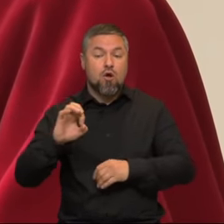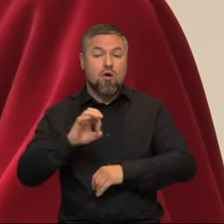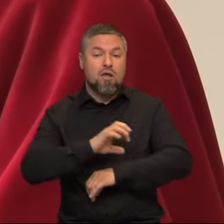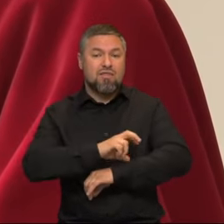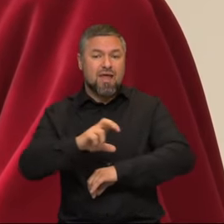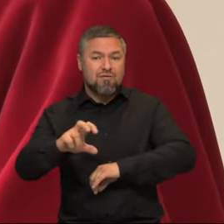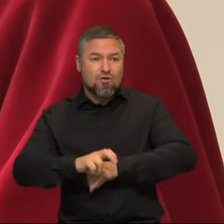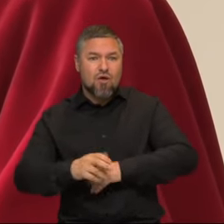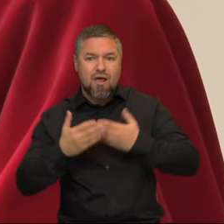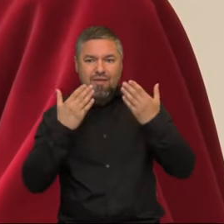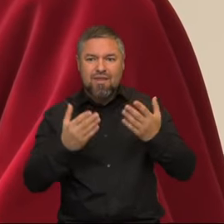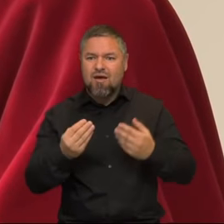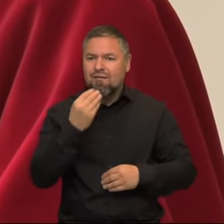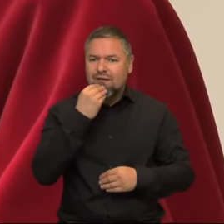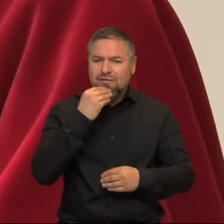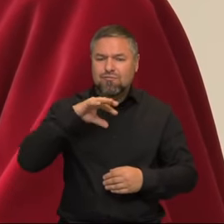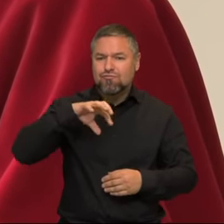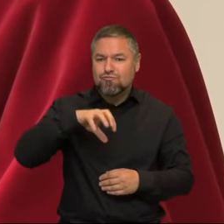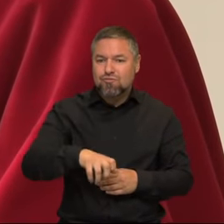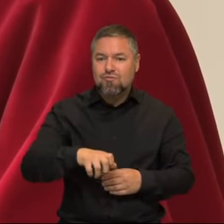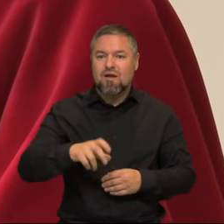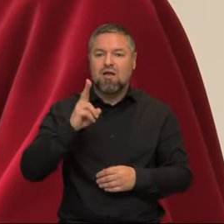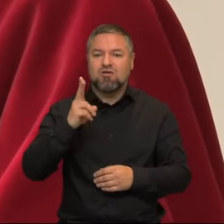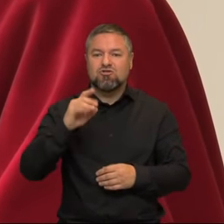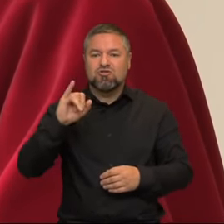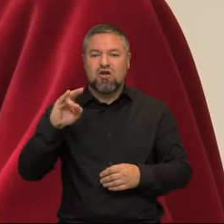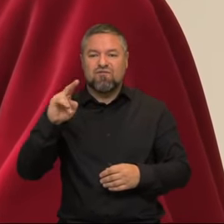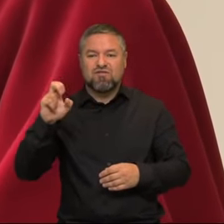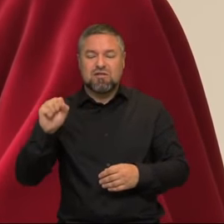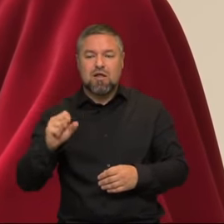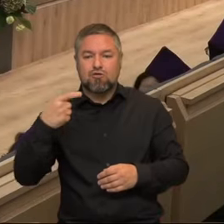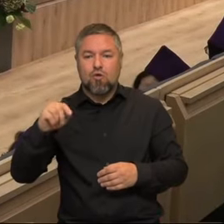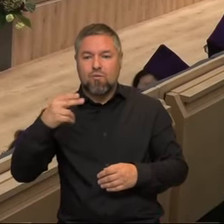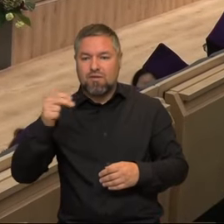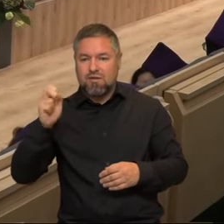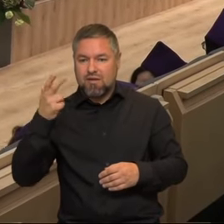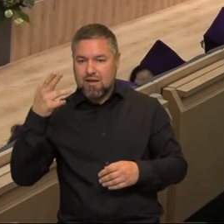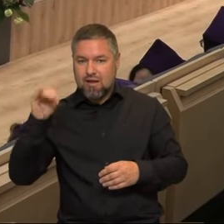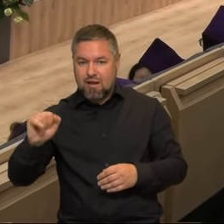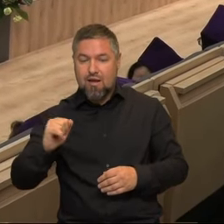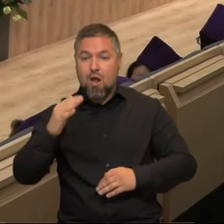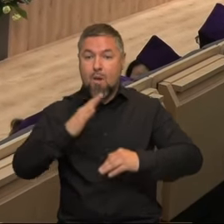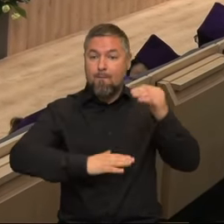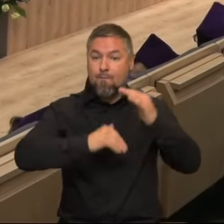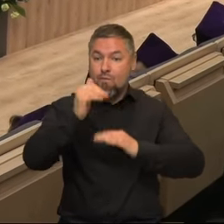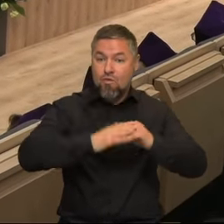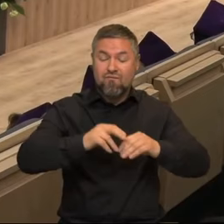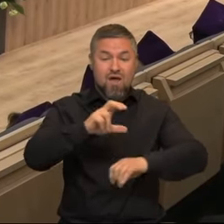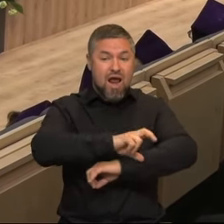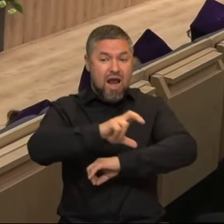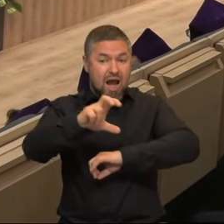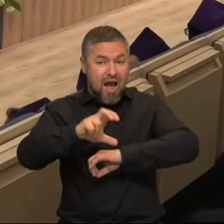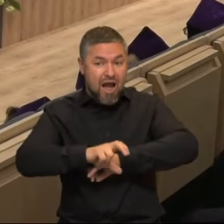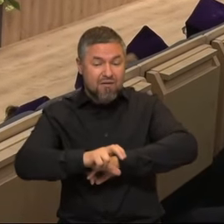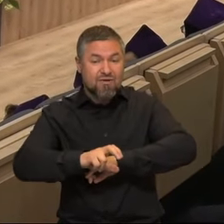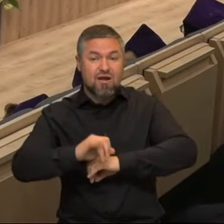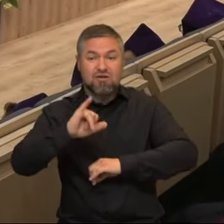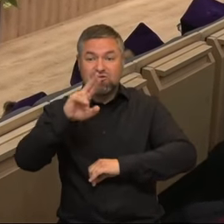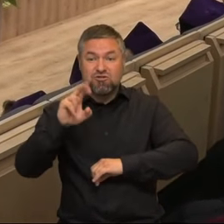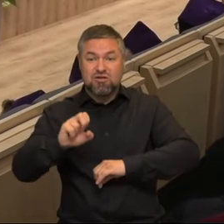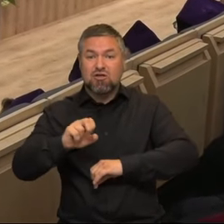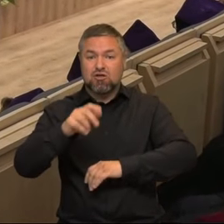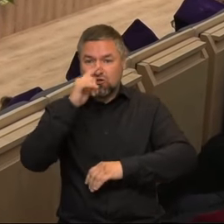o Żywności Dominika Krzeszewska, Wydział Budownictwa, Architektury i